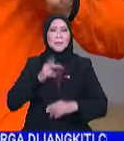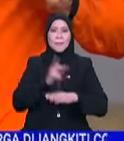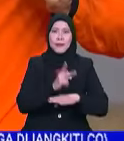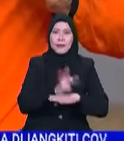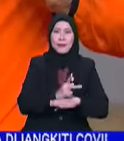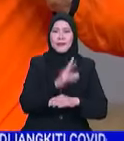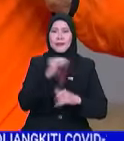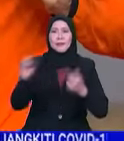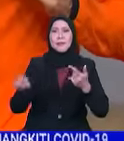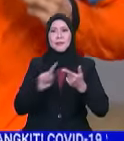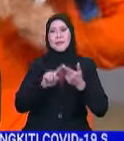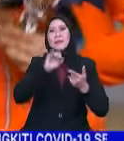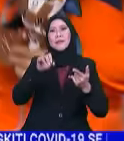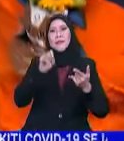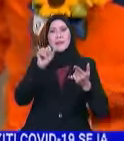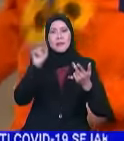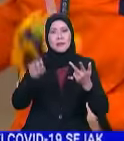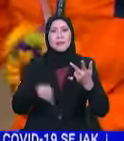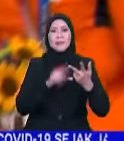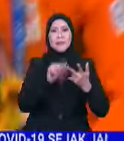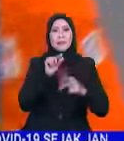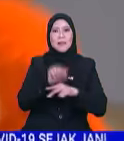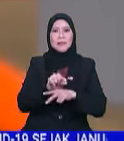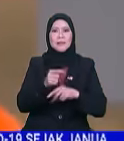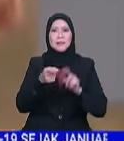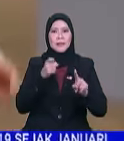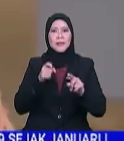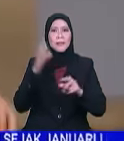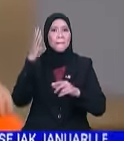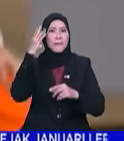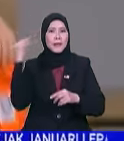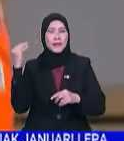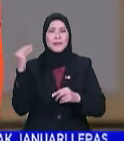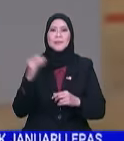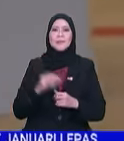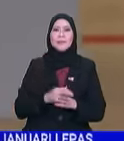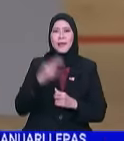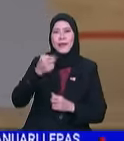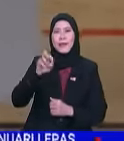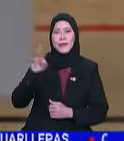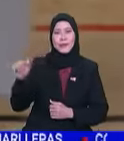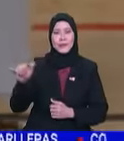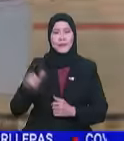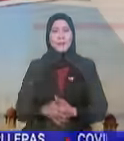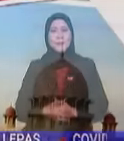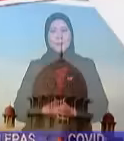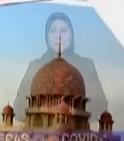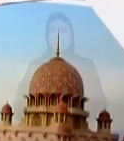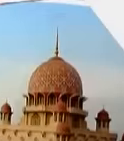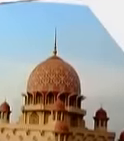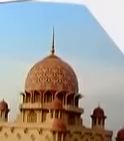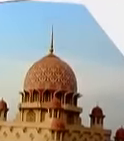juara Jason Kenny dari Great Britain manakala gangsa pula milik pelumba Belanda Harry Leverson.